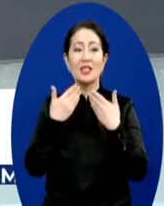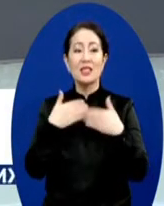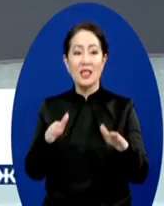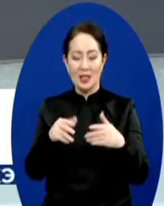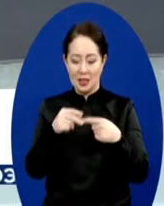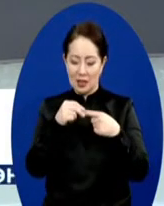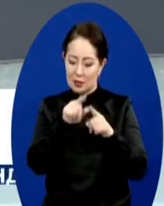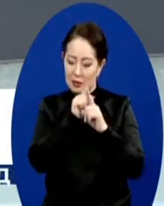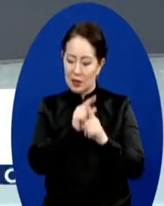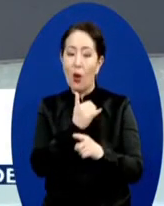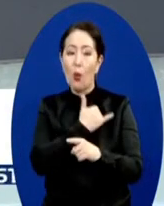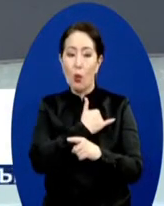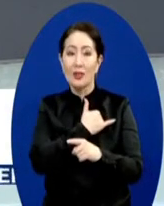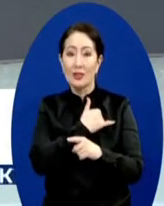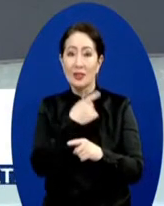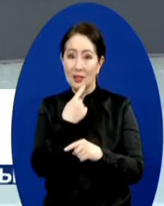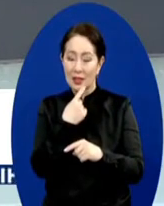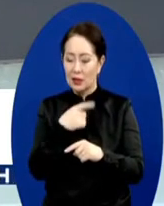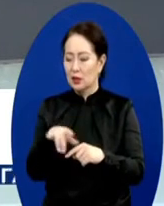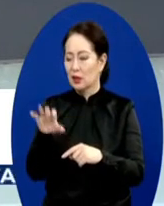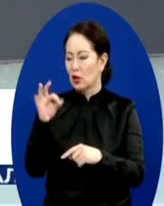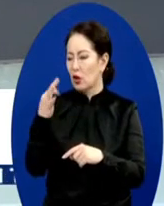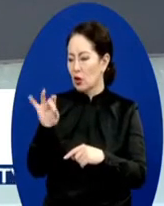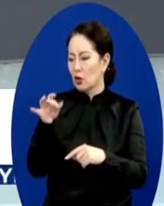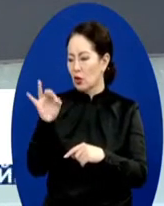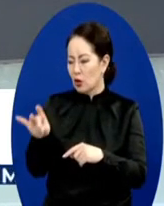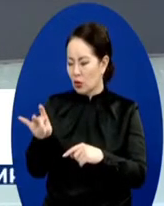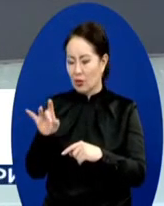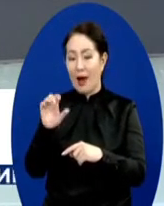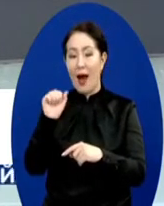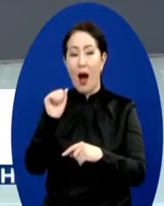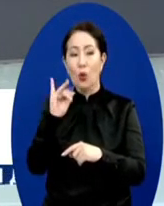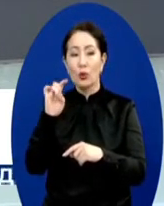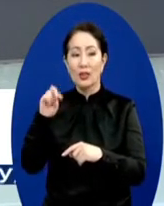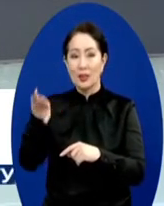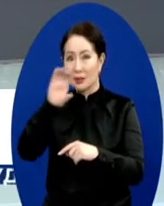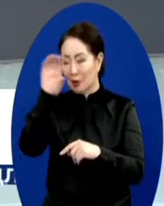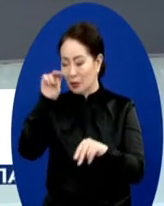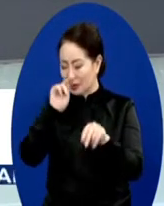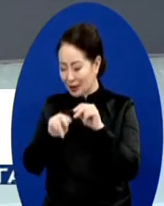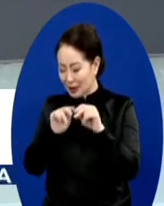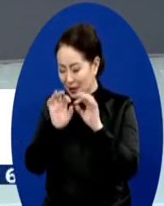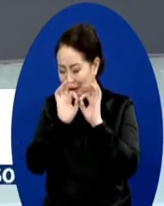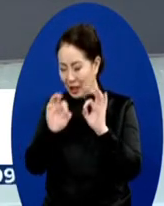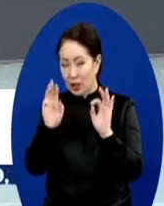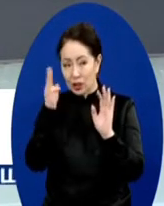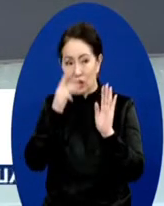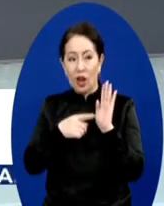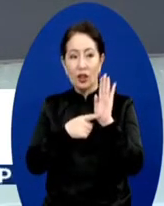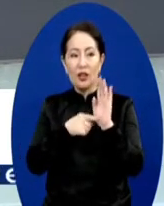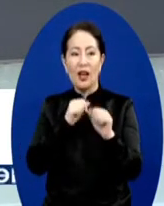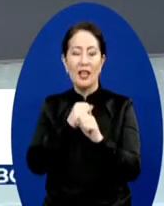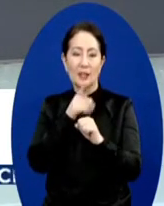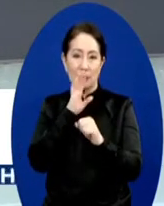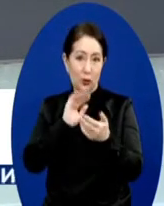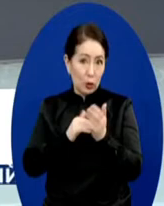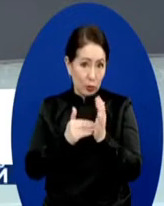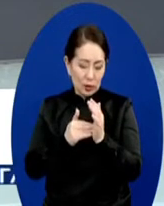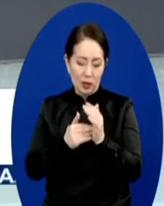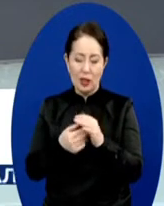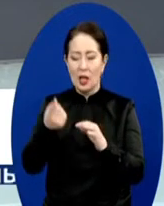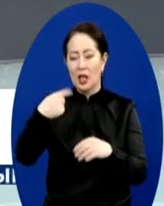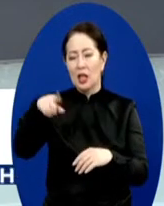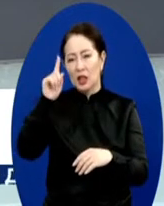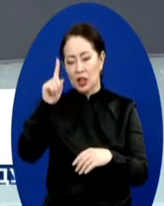нийлэлтэд зарчмаар удирдана гэж тооцож байгаа. За мөн үйлдвэрийн өрийн хэмжээг аудитын байгууллагаар шалгуулад наривчлан тогтоох зэрэг ажлуудыг хийхээр төлөвлөсөн байна.